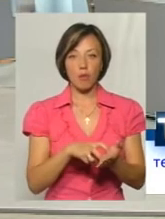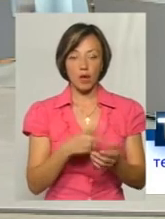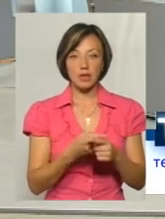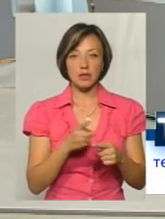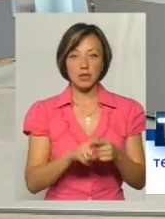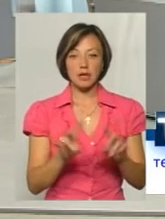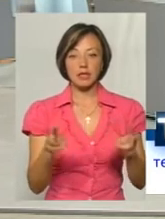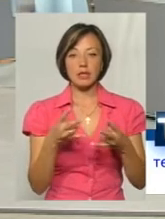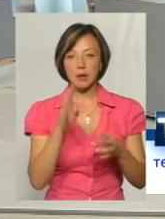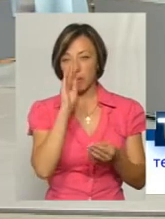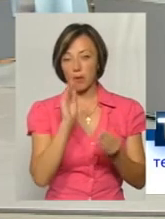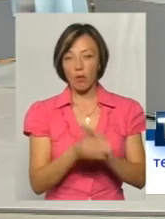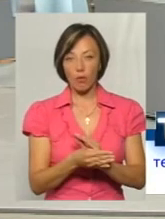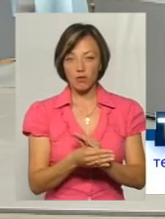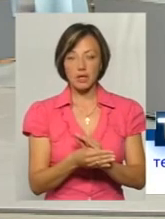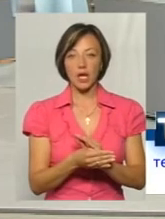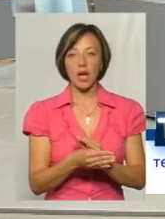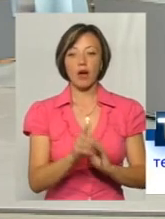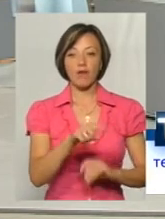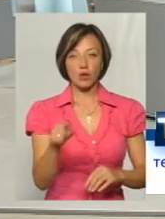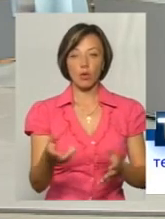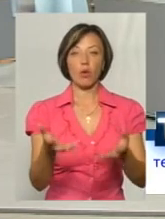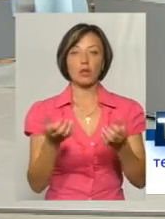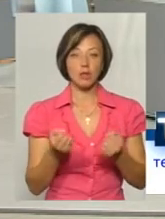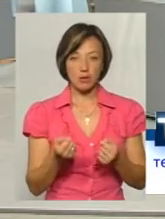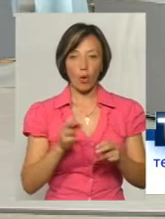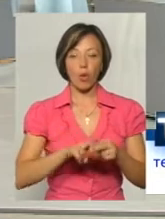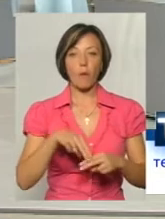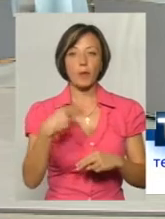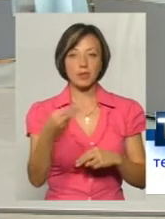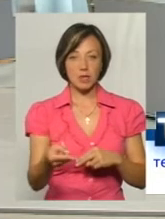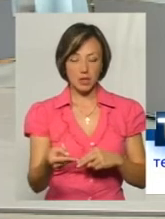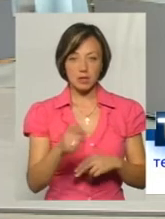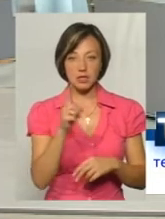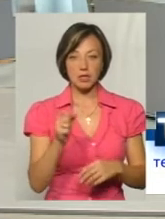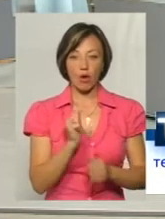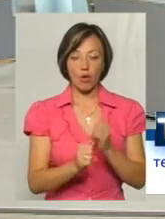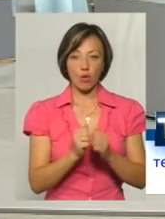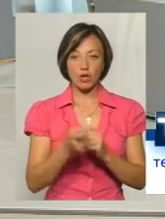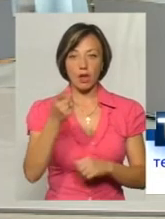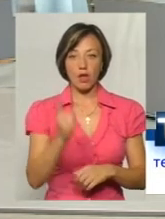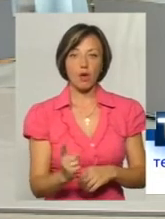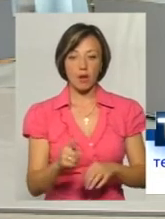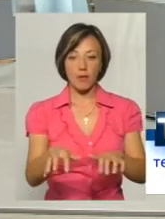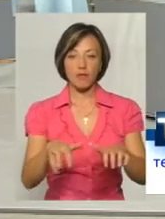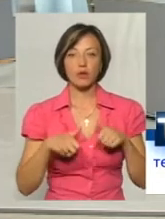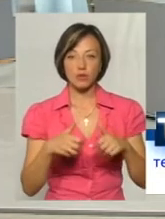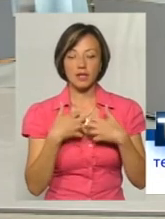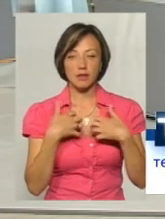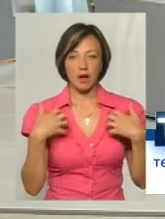не треба приховувати. От, вони отримають компенсацію за кожен кілограм вилученої